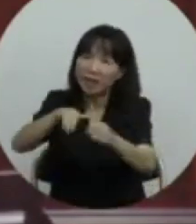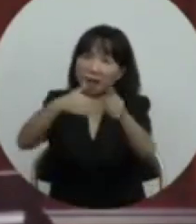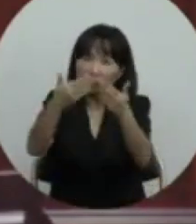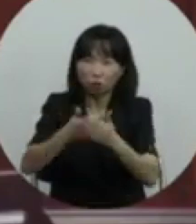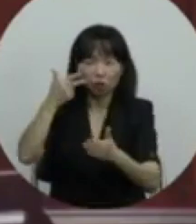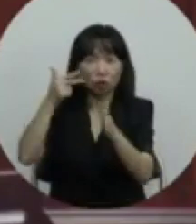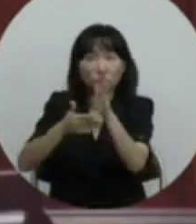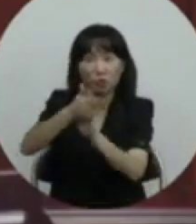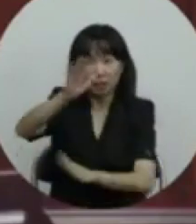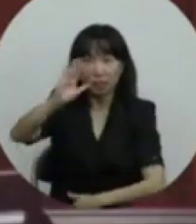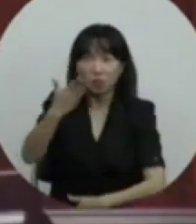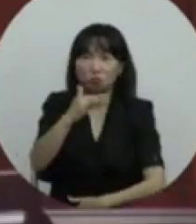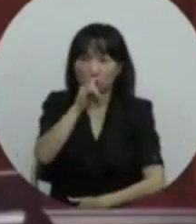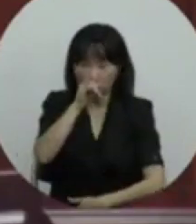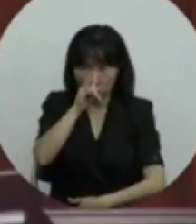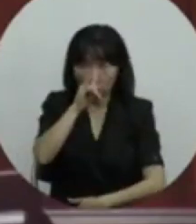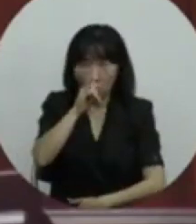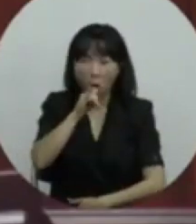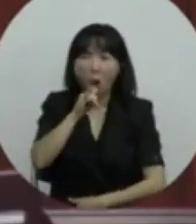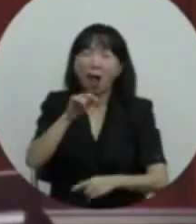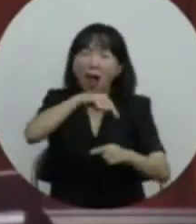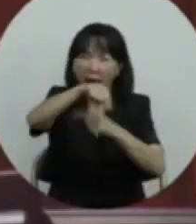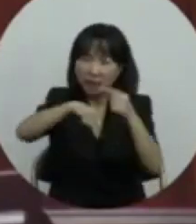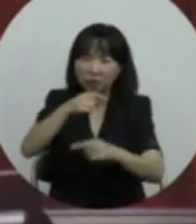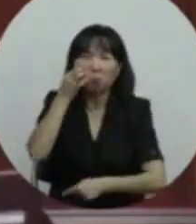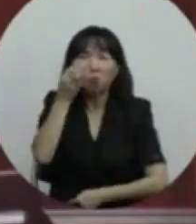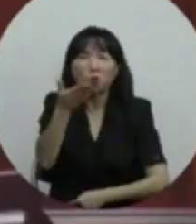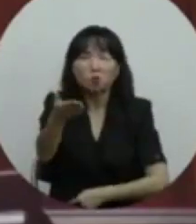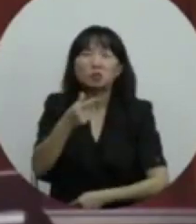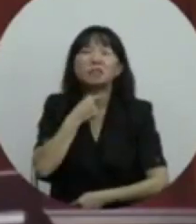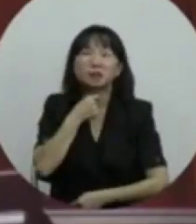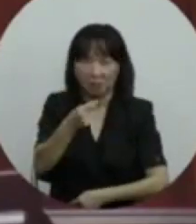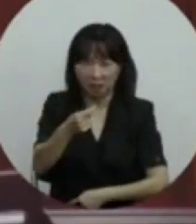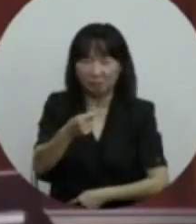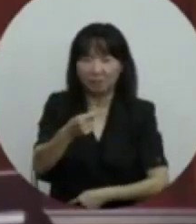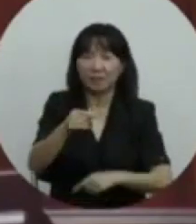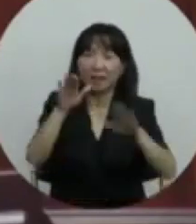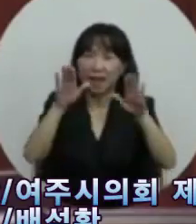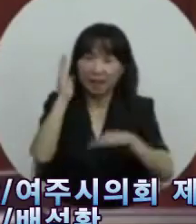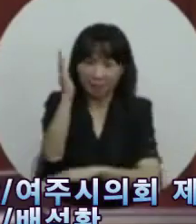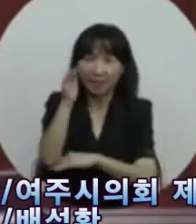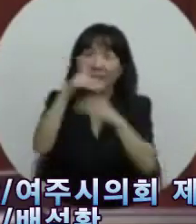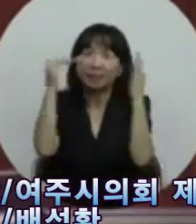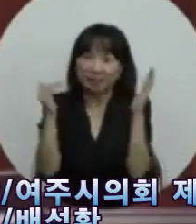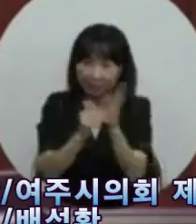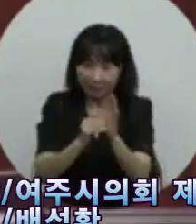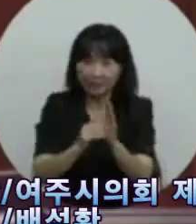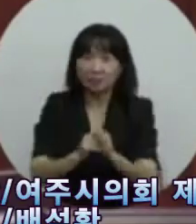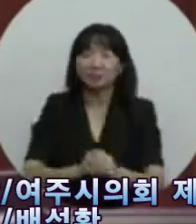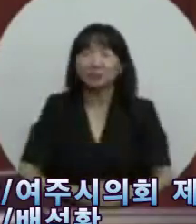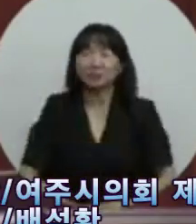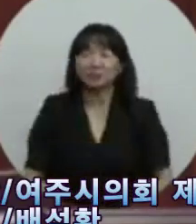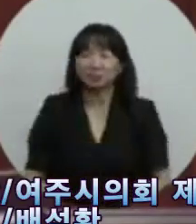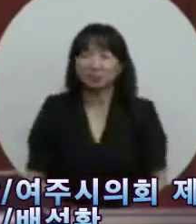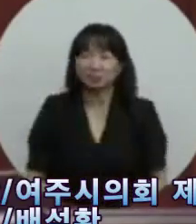여주시가 될 수 있도록 열린 행정을 펼쳐주시기 바라며 자유발언을 마치겠습니다. 경청해 주셔서 감사합니다.